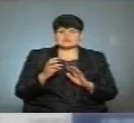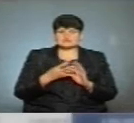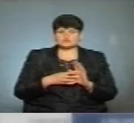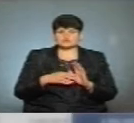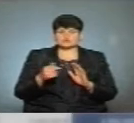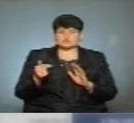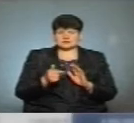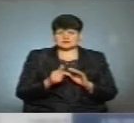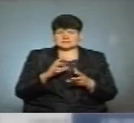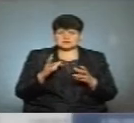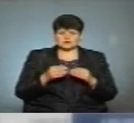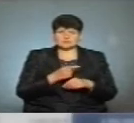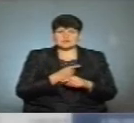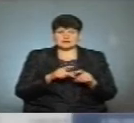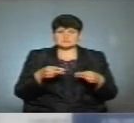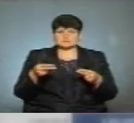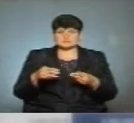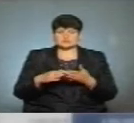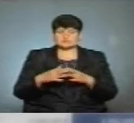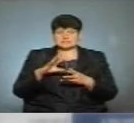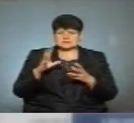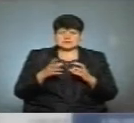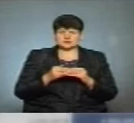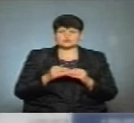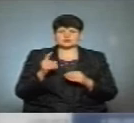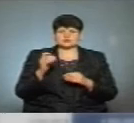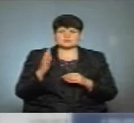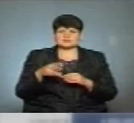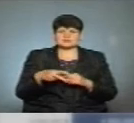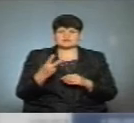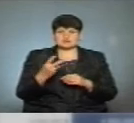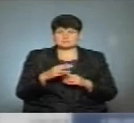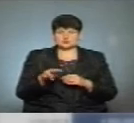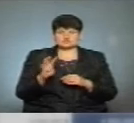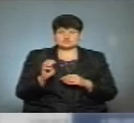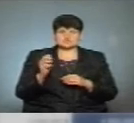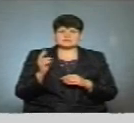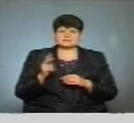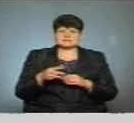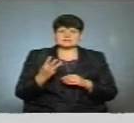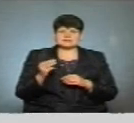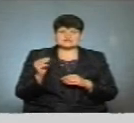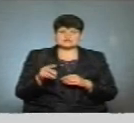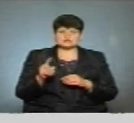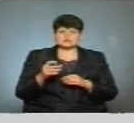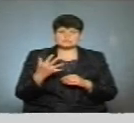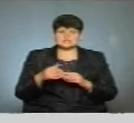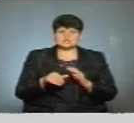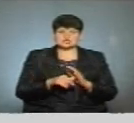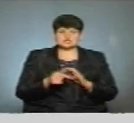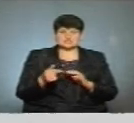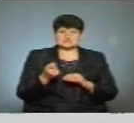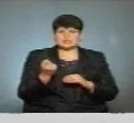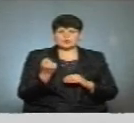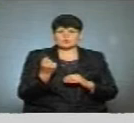гривень. Загалом лікарня уклала договір на загальну суму 152 мільйони 423 тисячі 156 гривень на